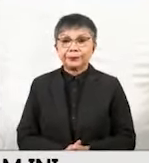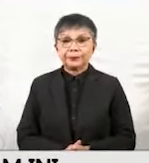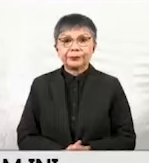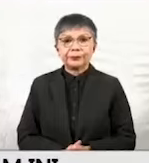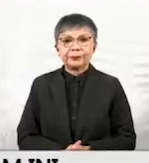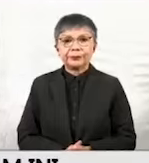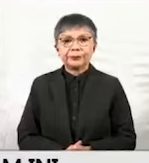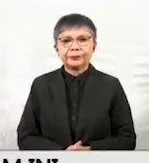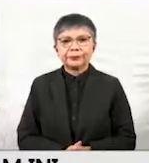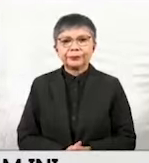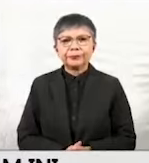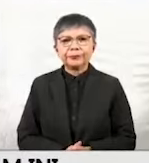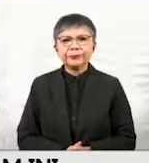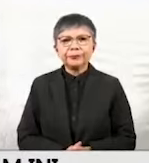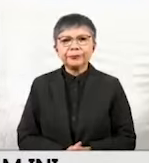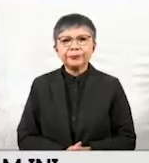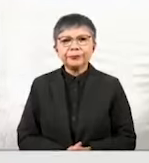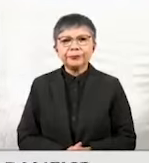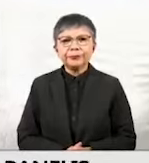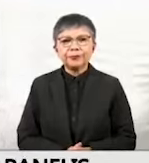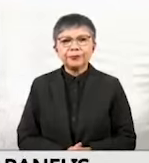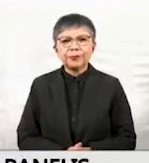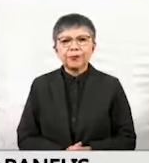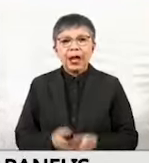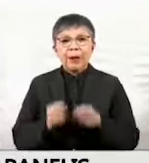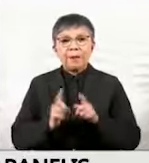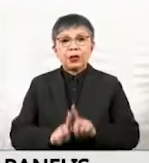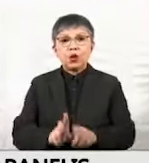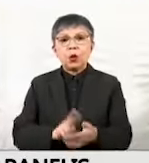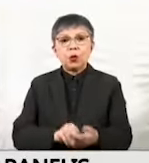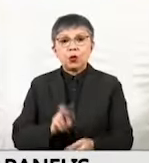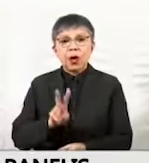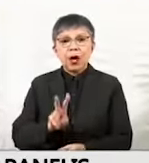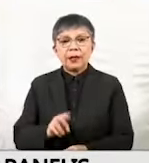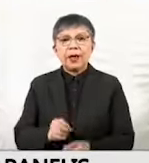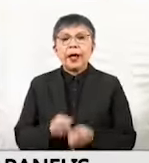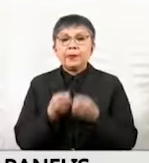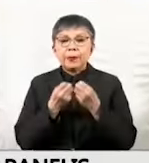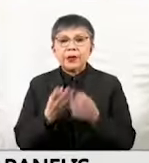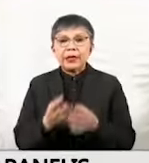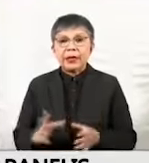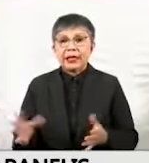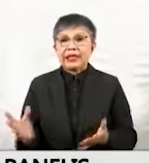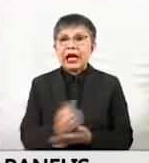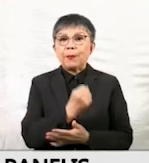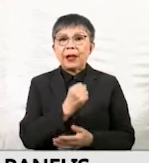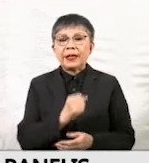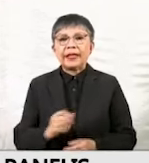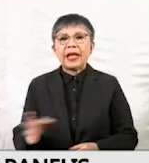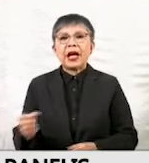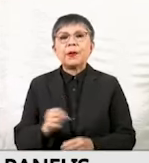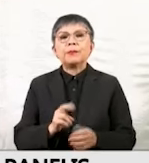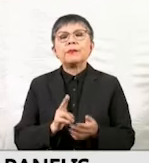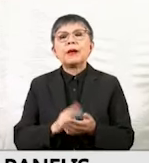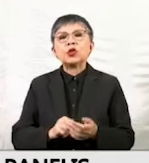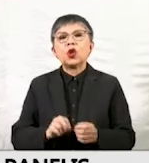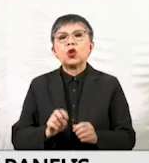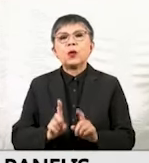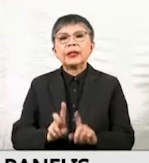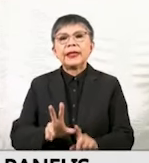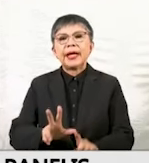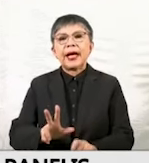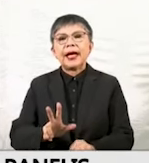Kami beri kesempatan kepada paslon nomor urut untuk memberikan resp dari tanggap paslon nomor urut